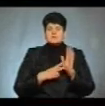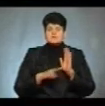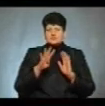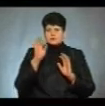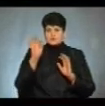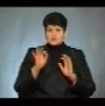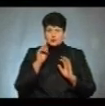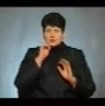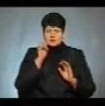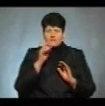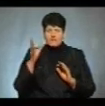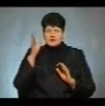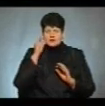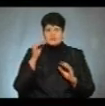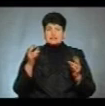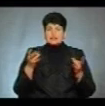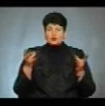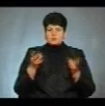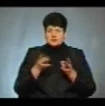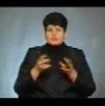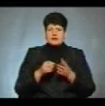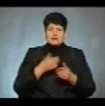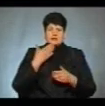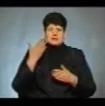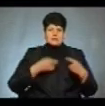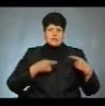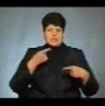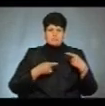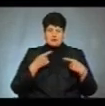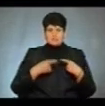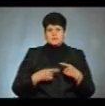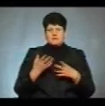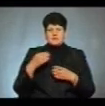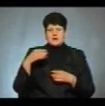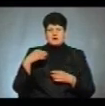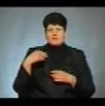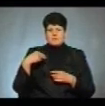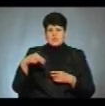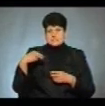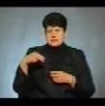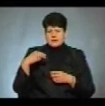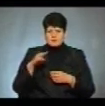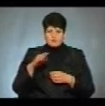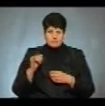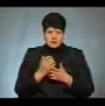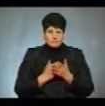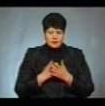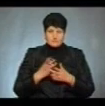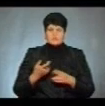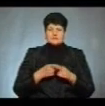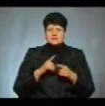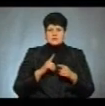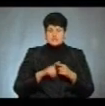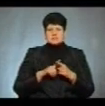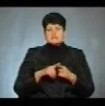74% українців вважають необхідними дебати кандидатів в президенти. Такі дані загальнонаціонального опитування. Про це під час круглого столу в